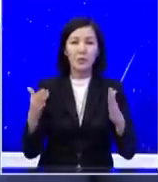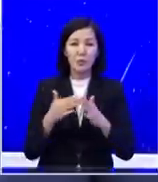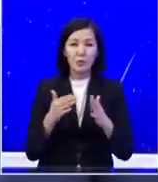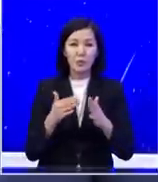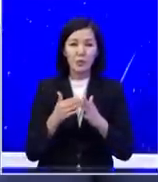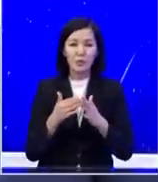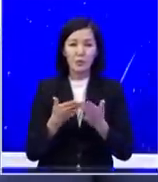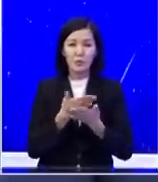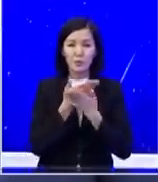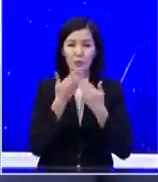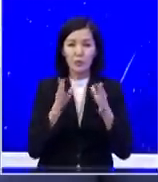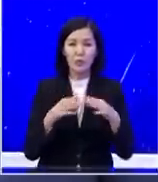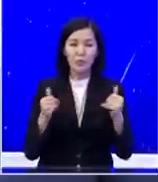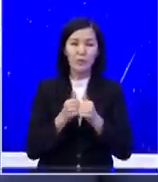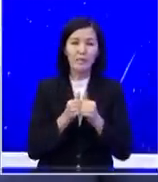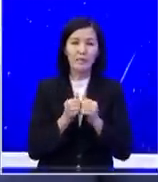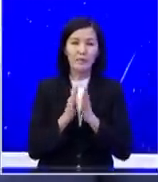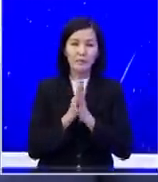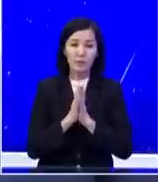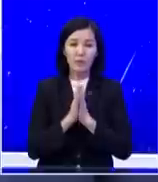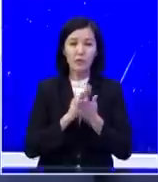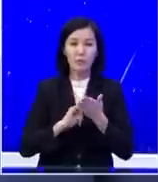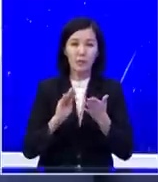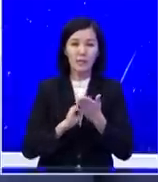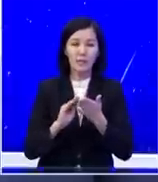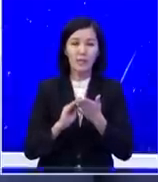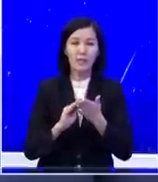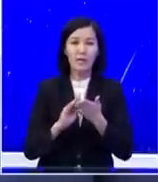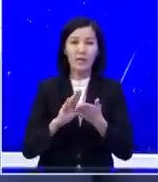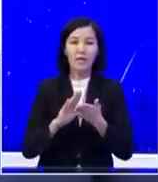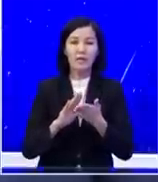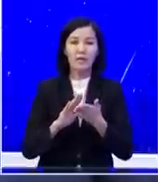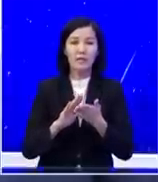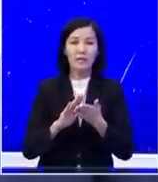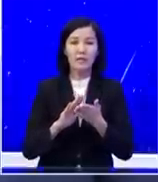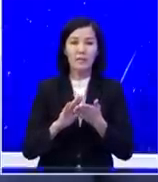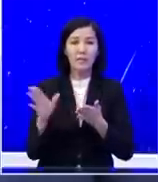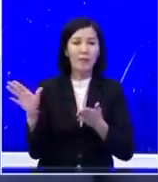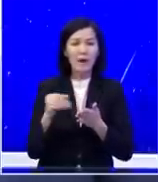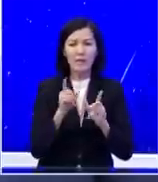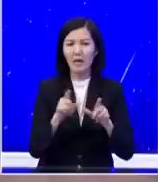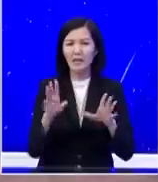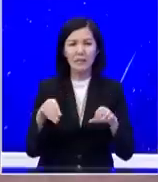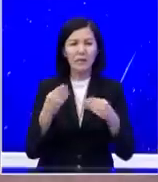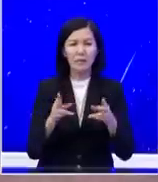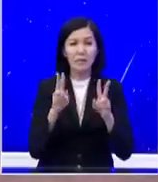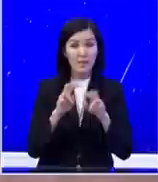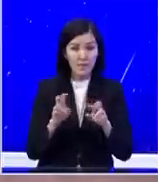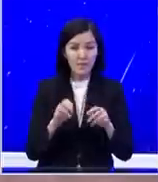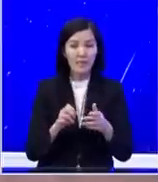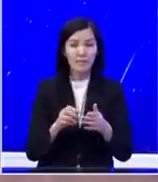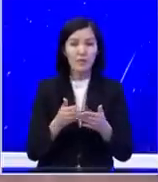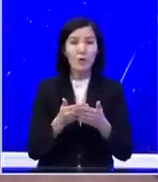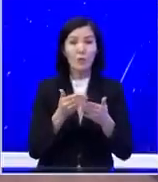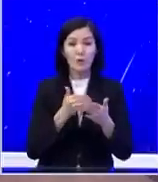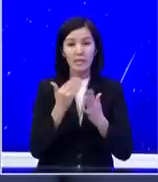білдіріп, жағдайларын айтады. Соның кейін біз оны сұрап келген адамға енді бере бермейміз, біз оны тексереміз. Өзіміздің осы зекет